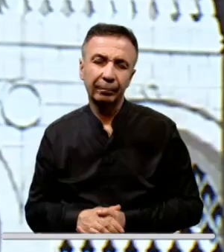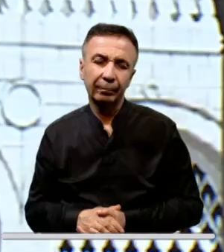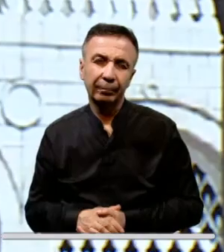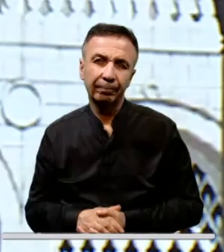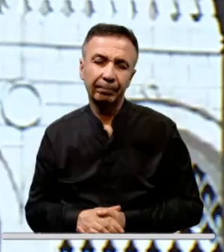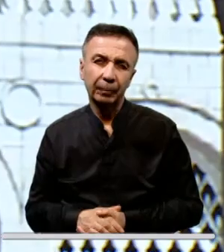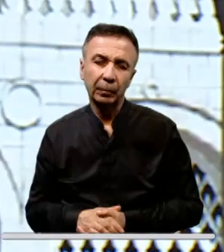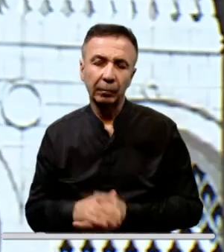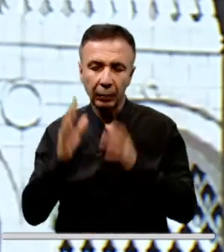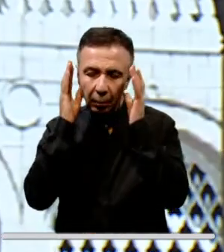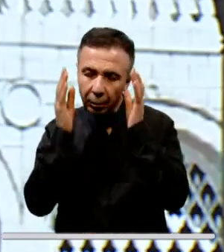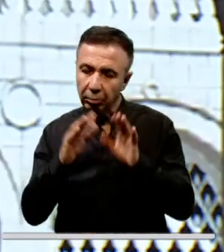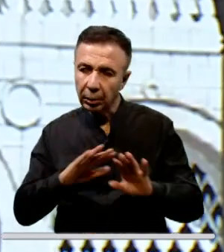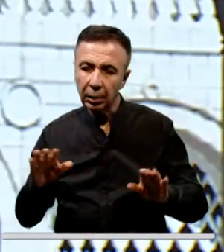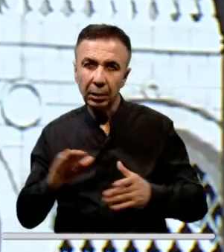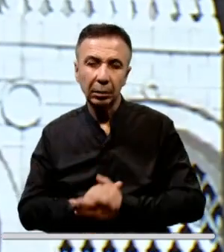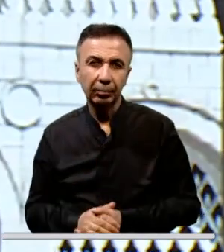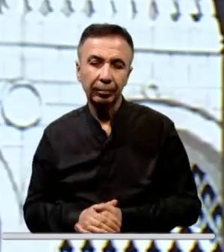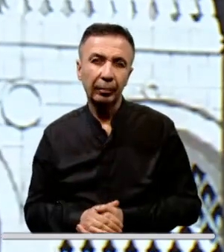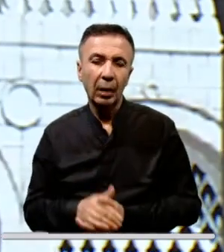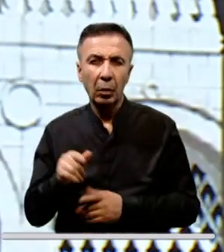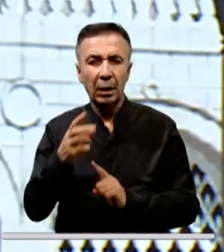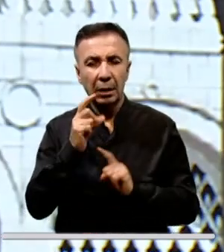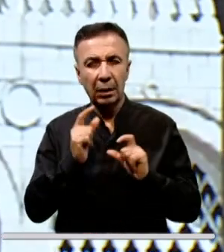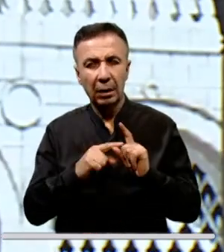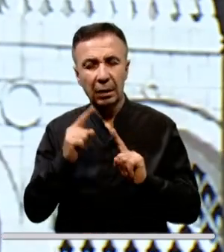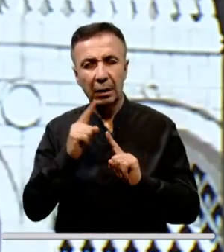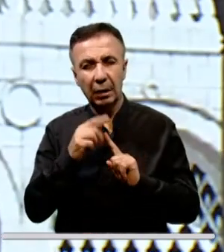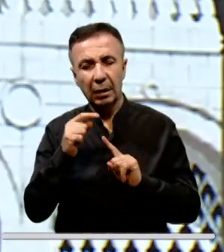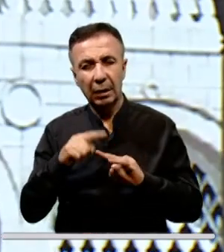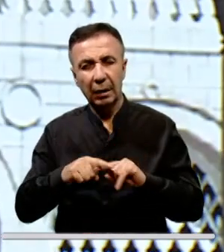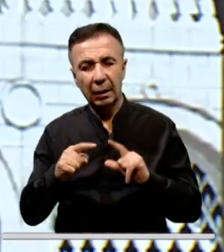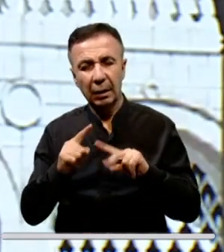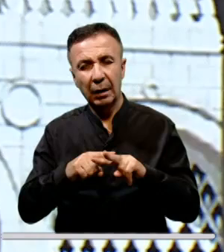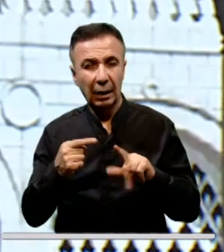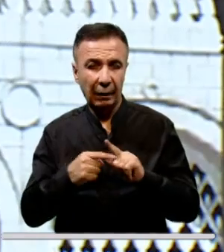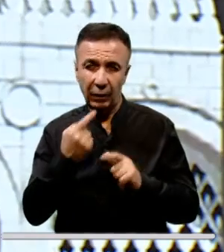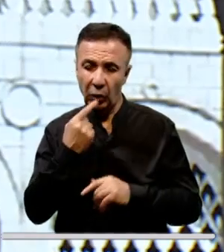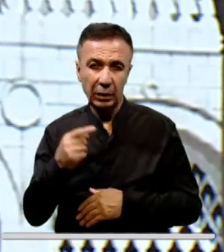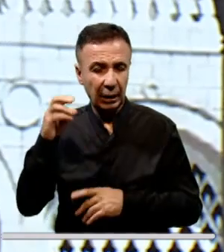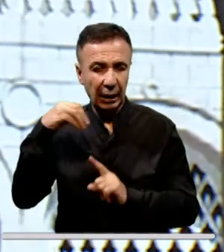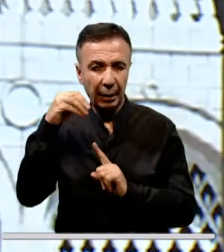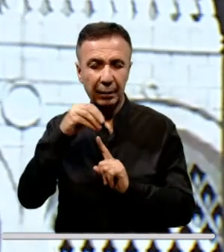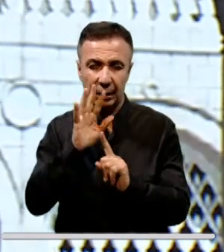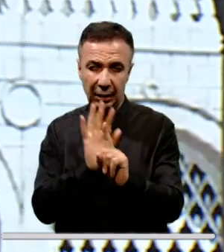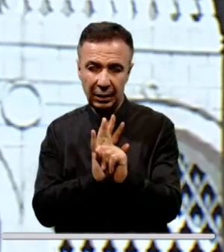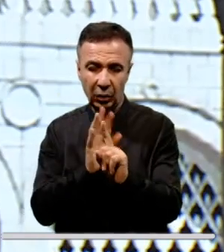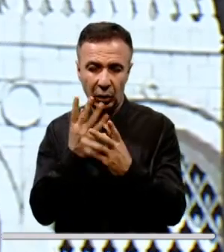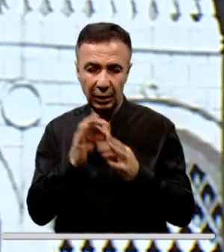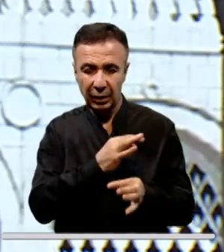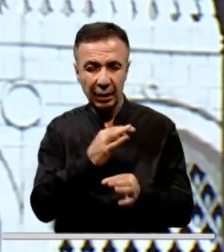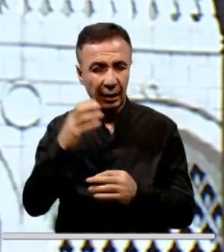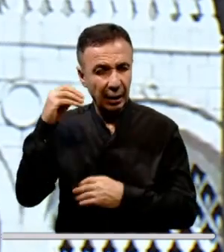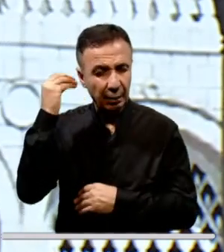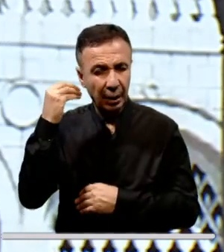namazı bitirir Buna da istihlaf diyoruz Dolayısıyla imamın arkasında bulunanlar imamın başına bir